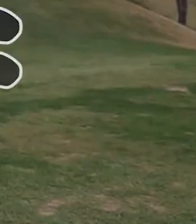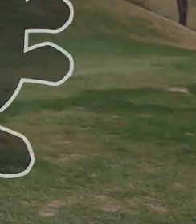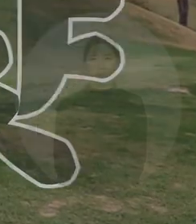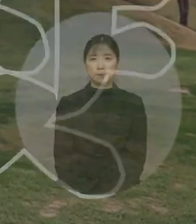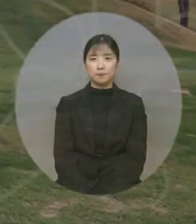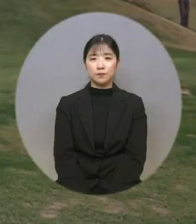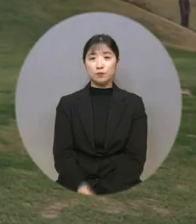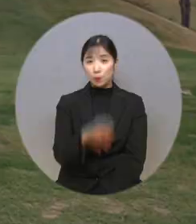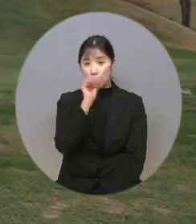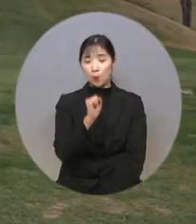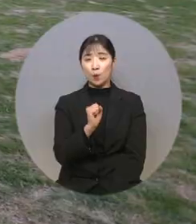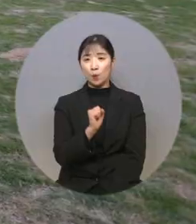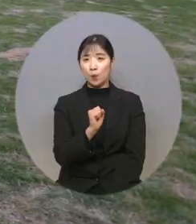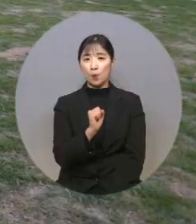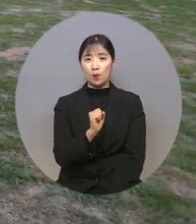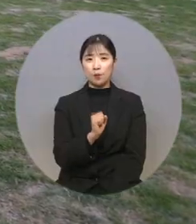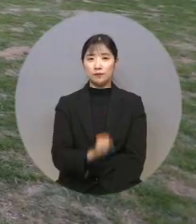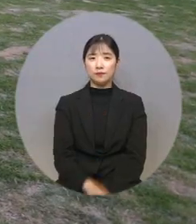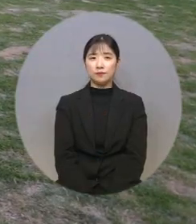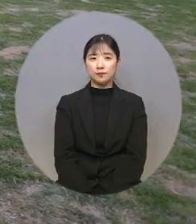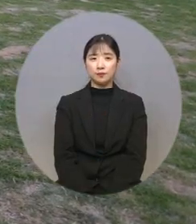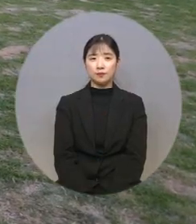아, 굿샷. 와.